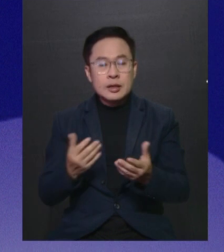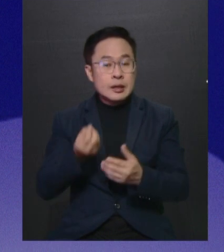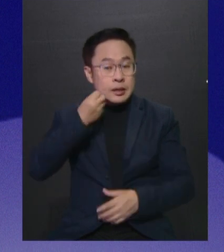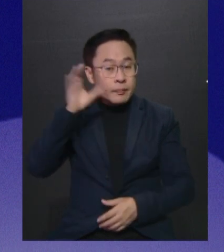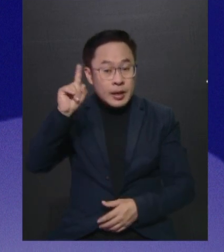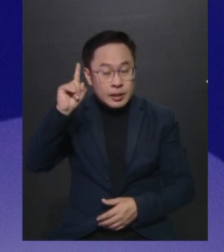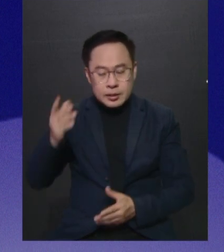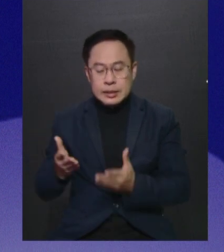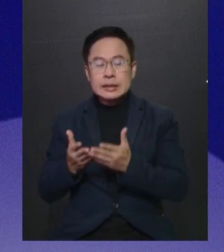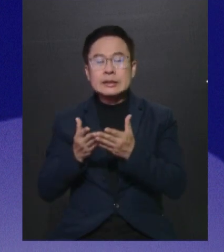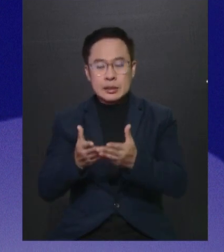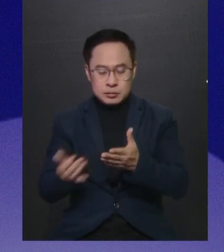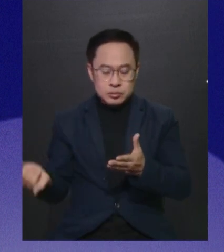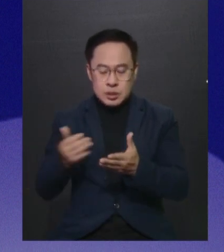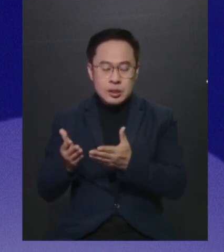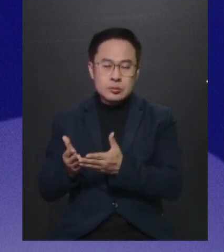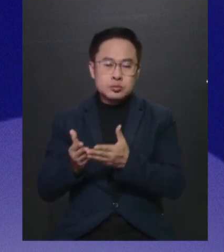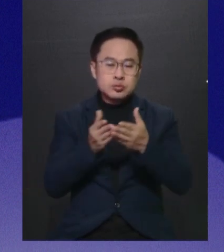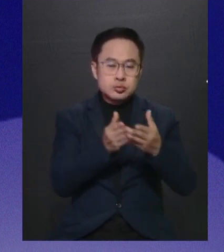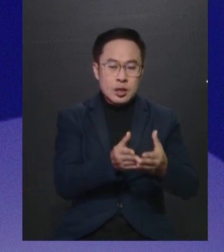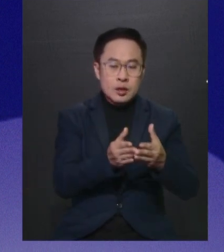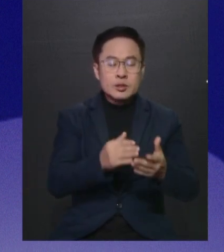ฮาที่กาตาร์แล้วก็ค่อยนั่งเครื่องจากกาตาร์ก